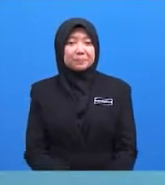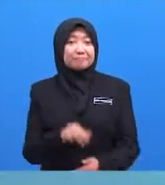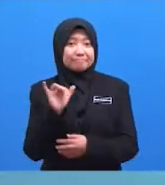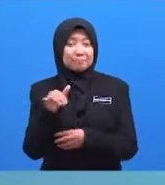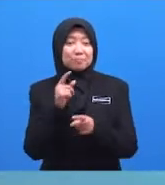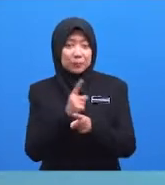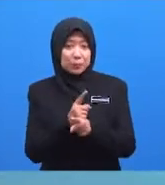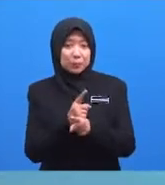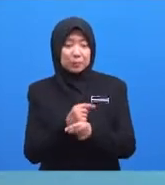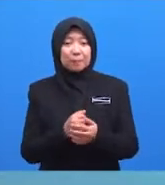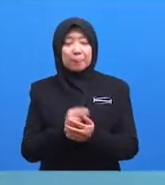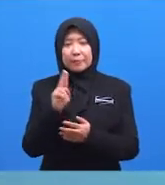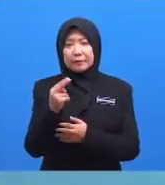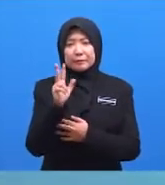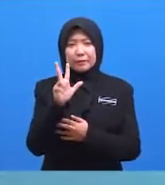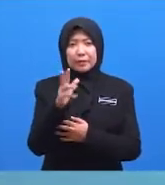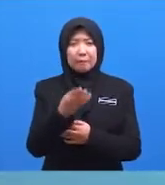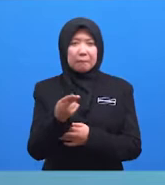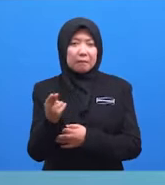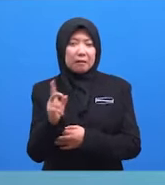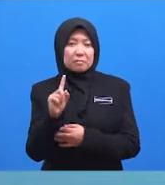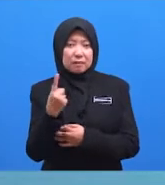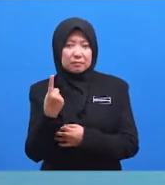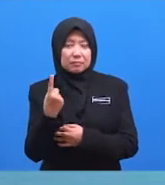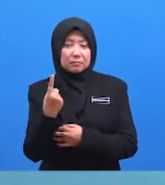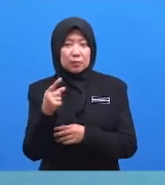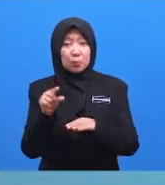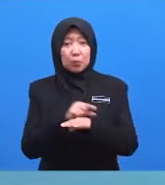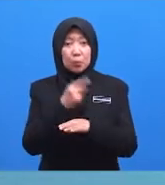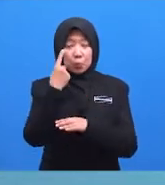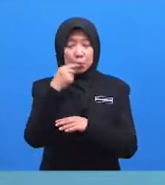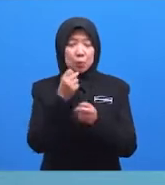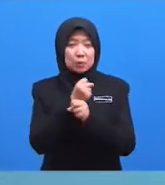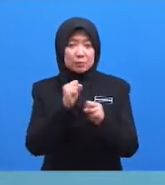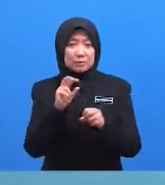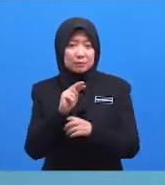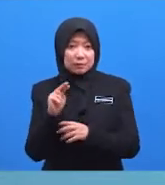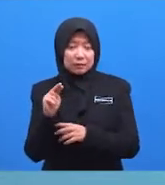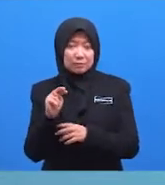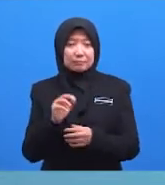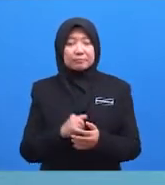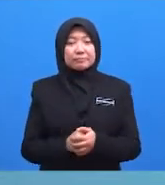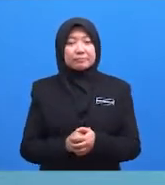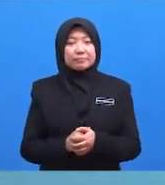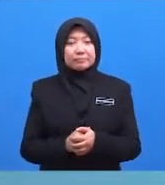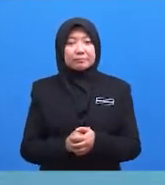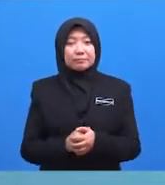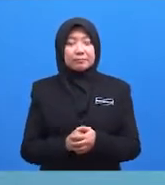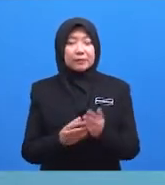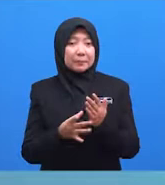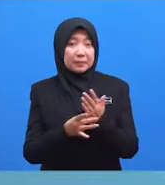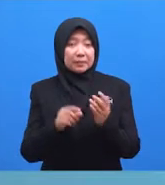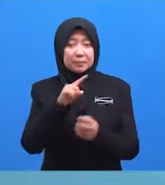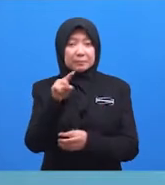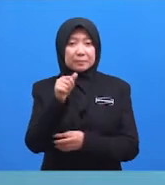Ya, betul. Hanya tiga bahan sahaja yang digunakan untuk menyediakan kruton, iaitu